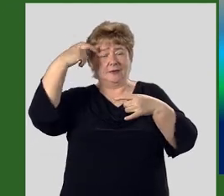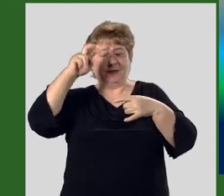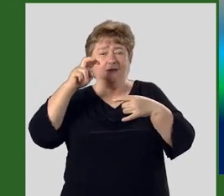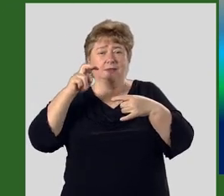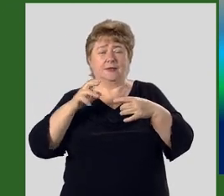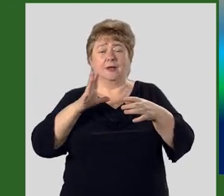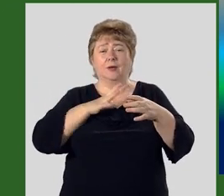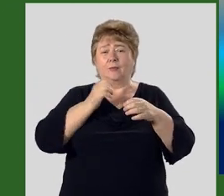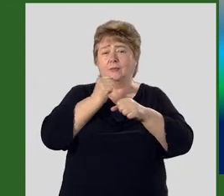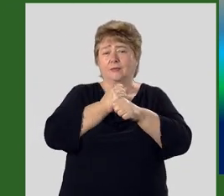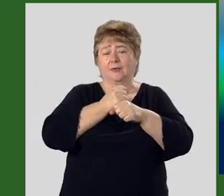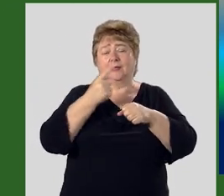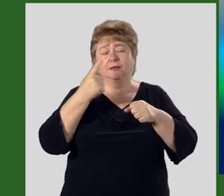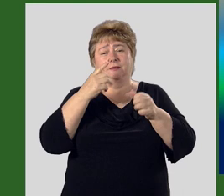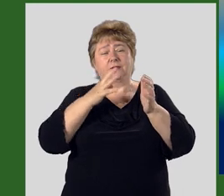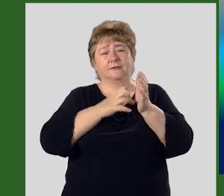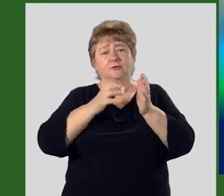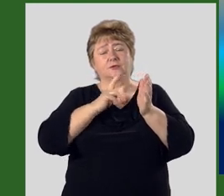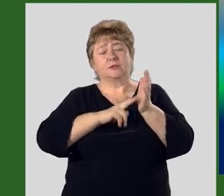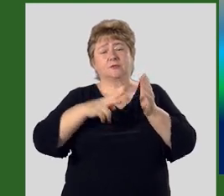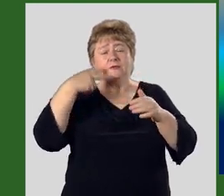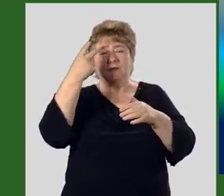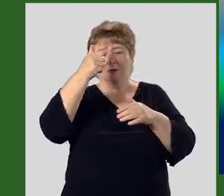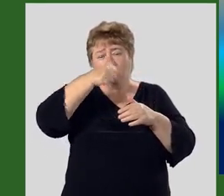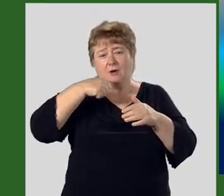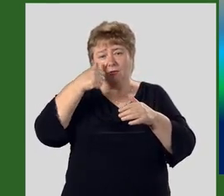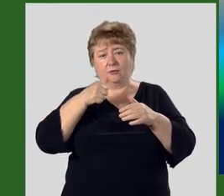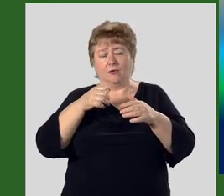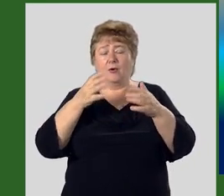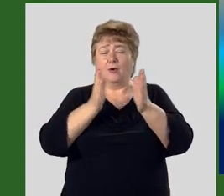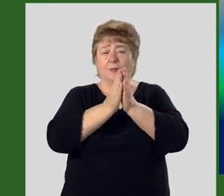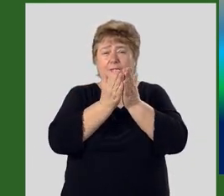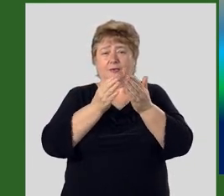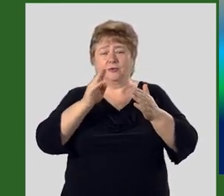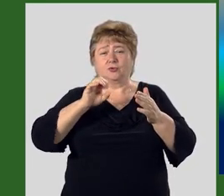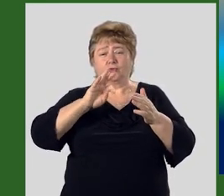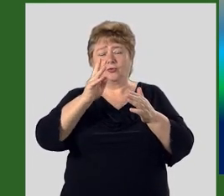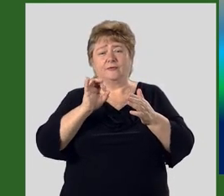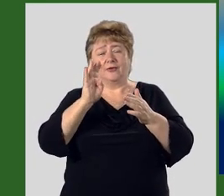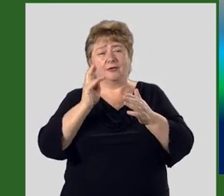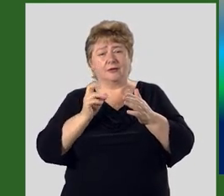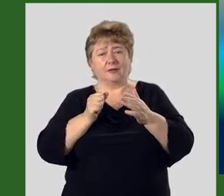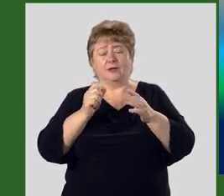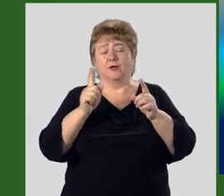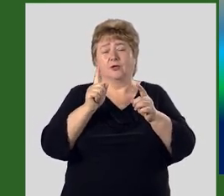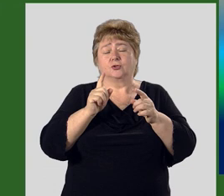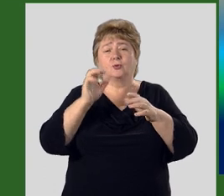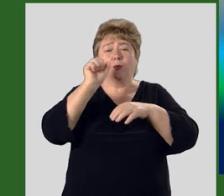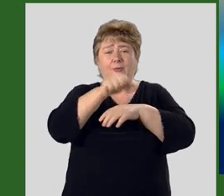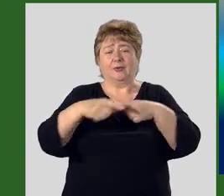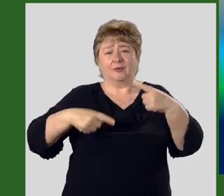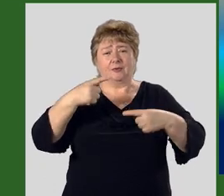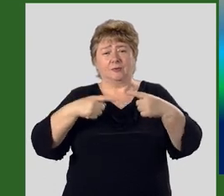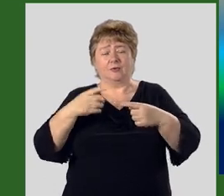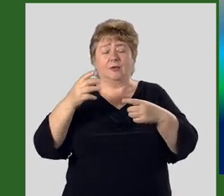мультсериал был создан в 1972 году по мотивам романа Жюля Верна. Чтобы выиграть